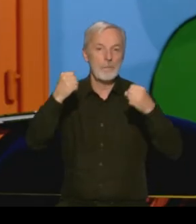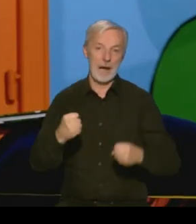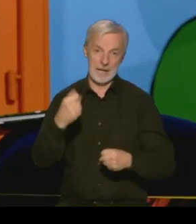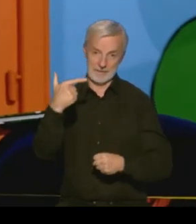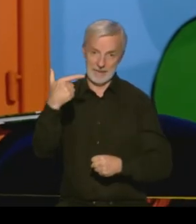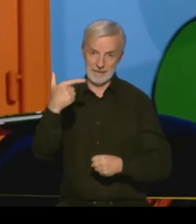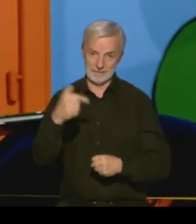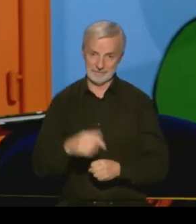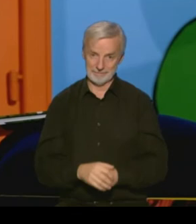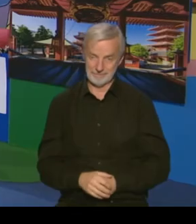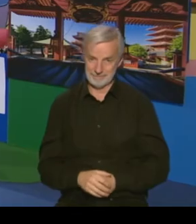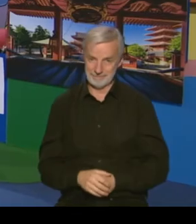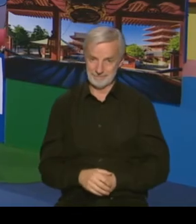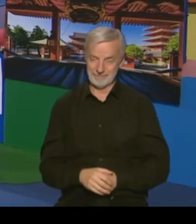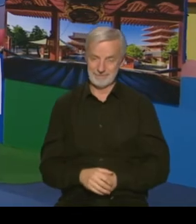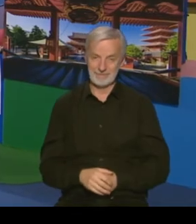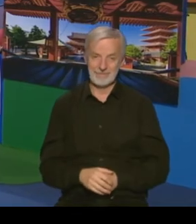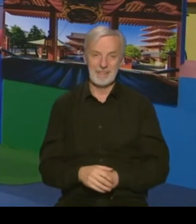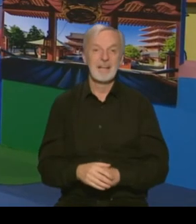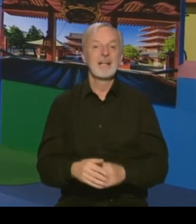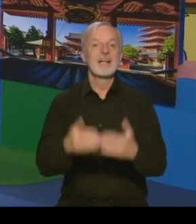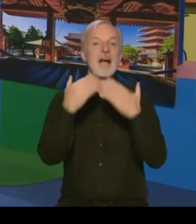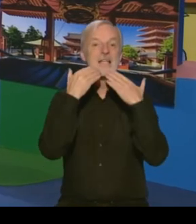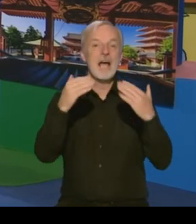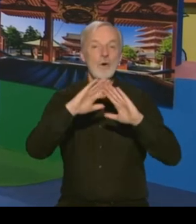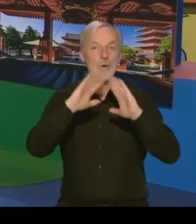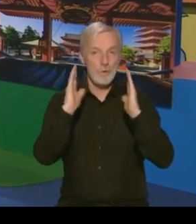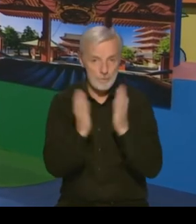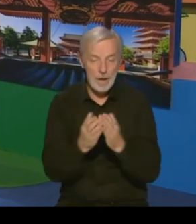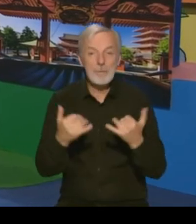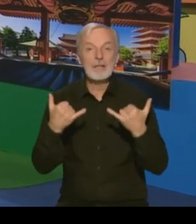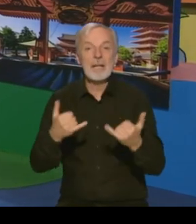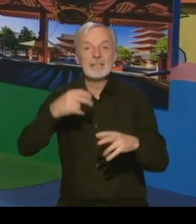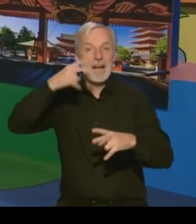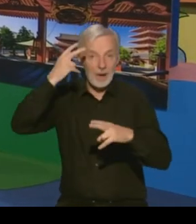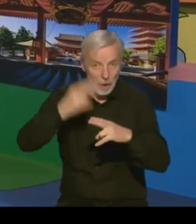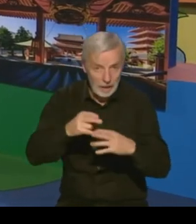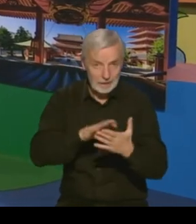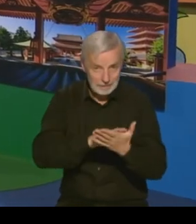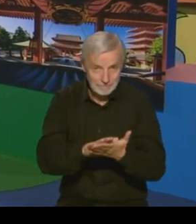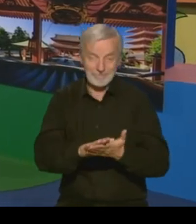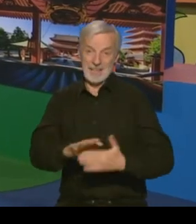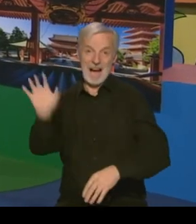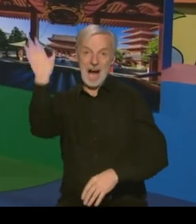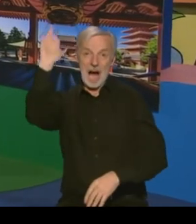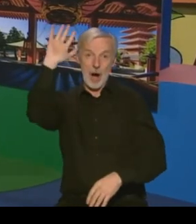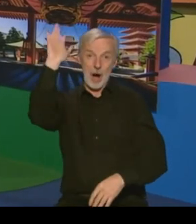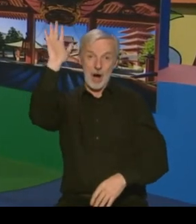Blahopřejem, Vicky! Děkujeme a mějte se fanfárově!